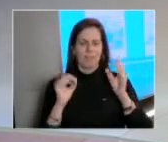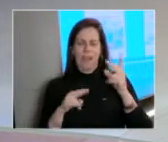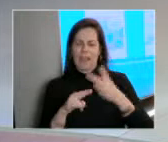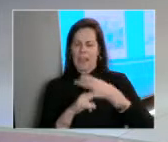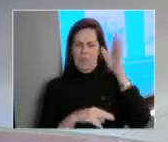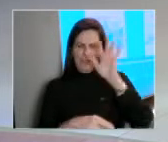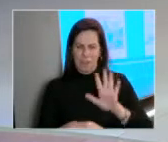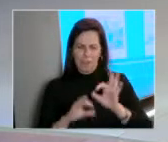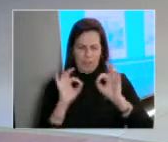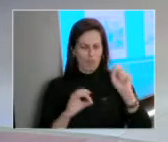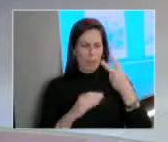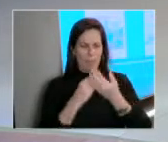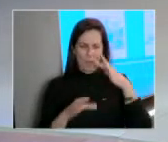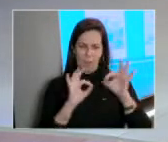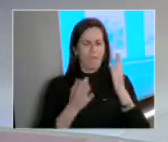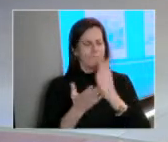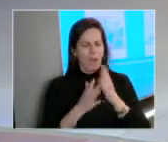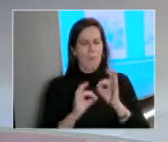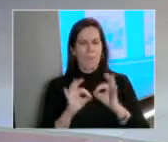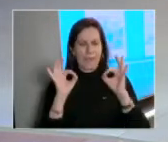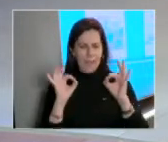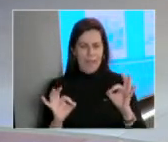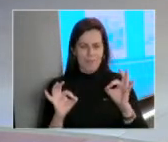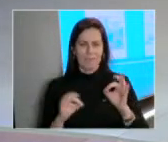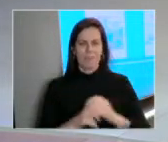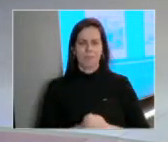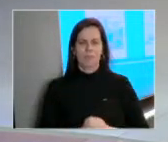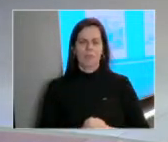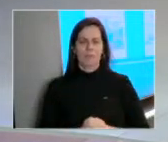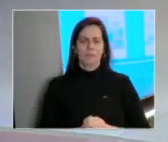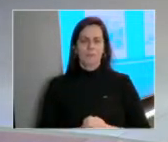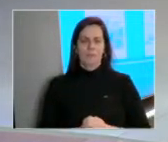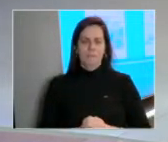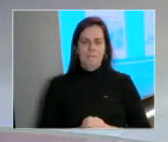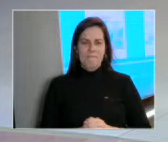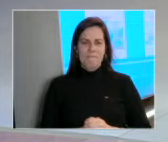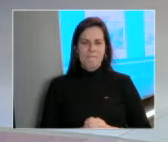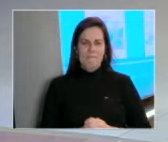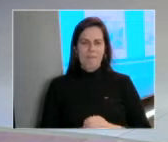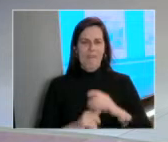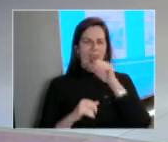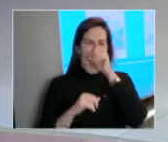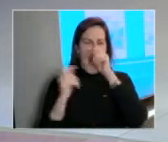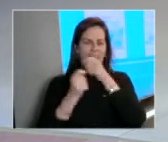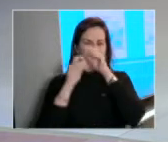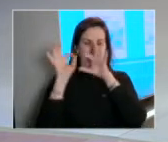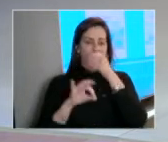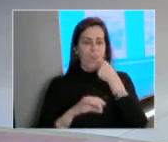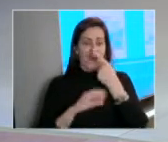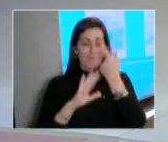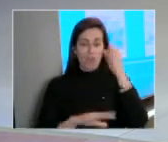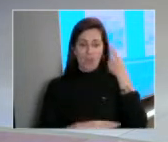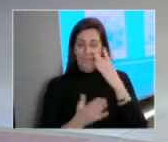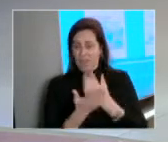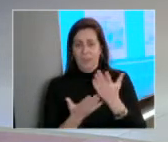הממוסדת הרשמית שמתחילה שבועיים לפני הבחירות בטלוויזיות ובטלוויזיות ובתחנות הרדיו, אותו תעמולת בחירות שדיברנו עליה לפני